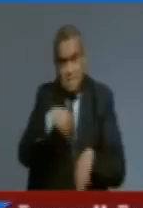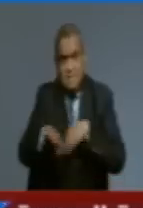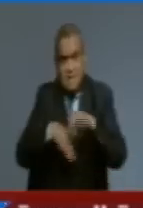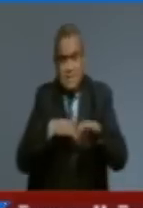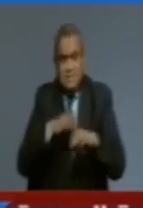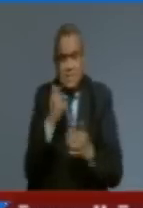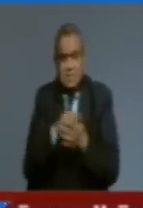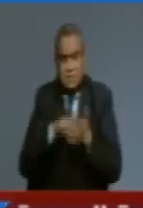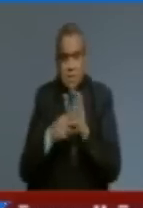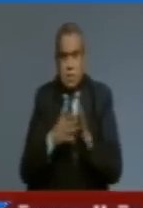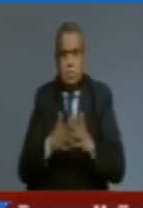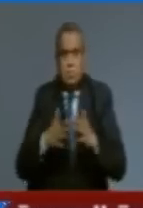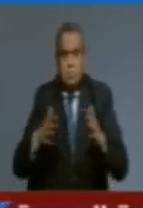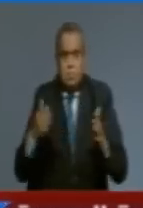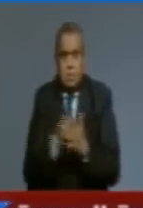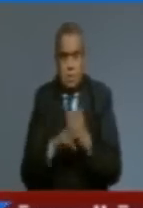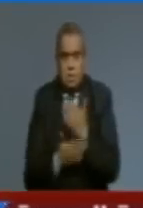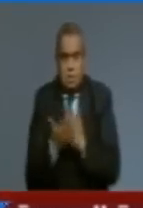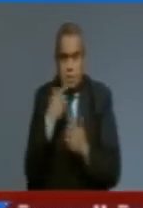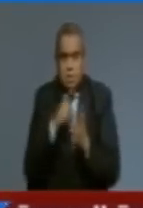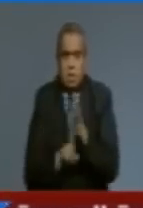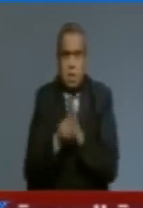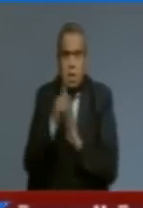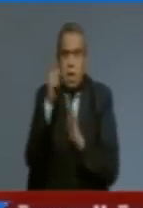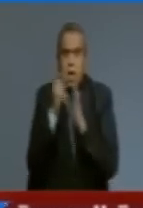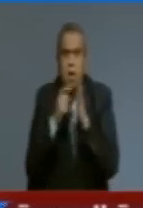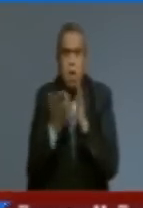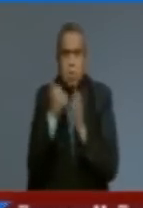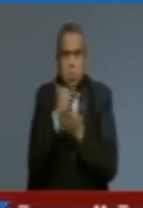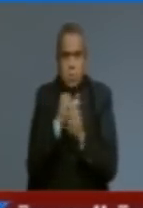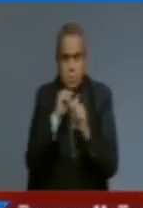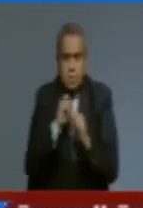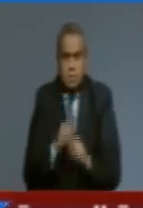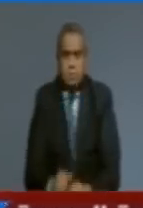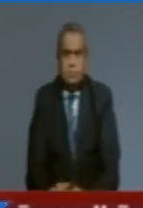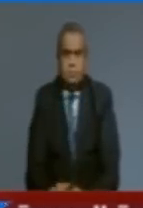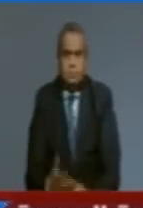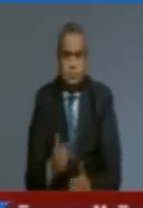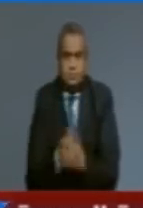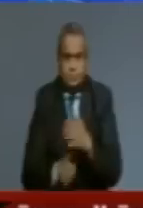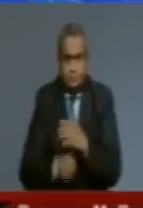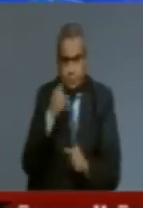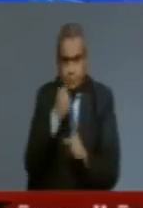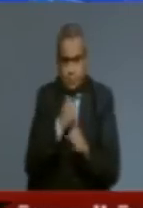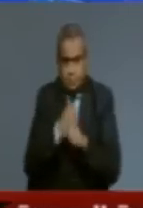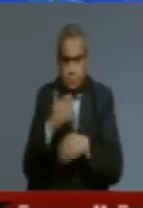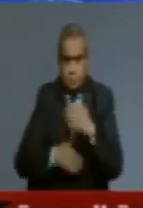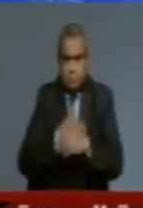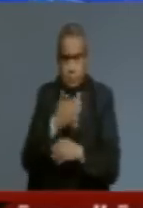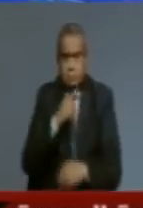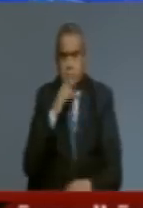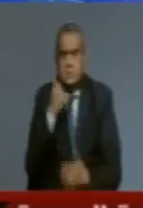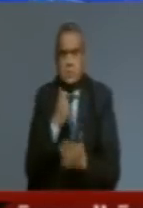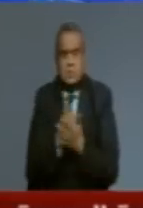توسيع الفضاء القانوني لدولة ما إلى الخارج لا يحول حتى